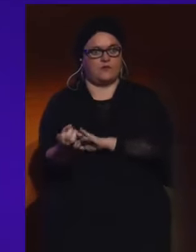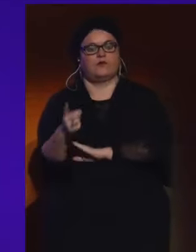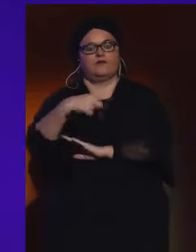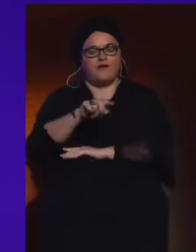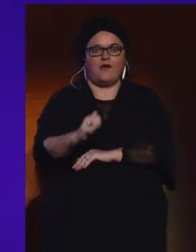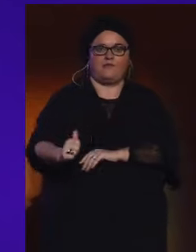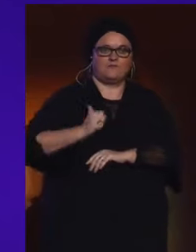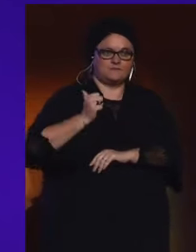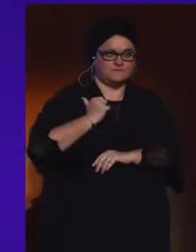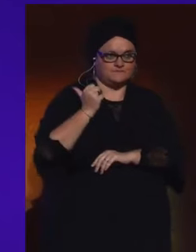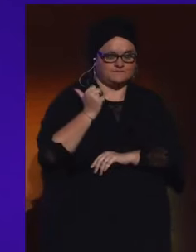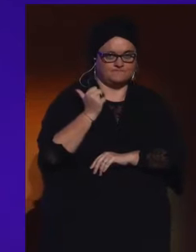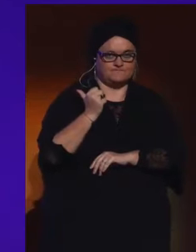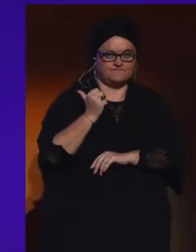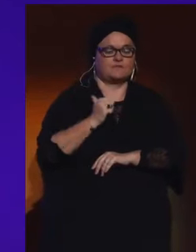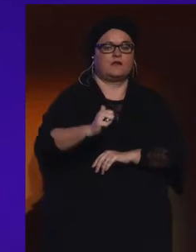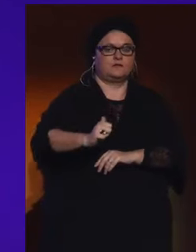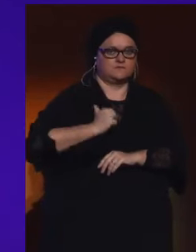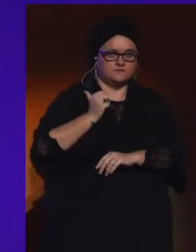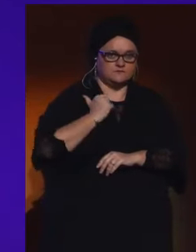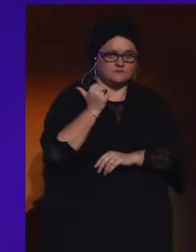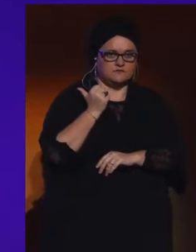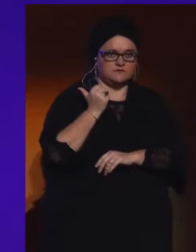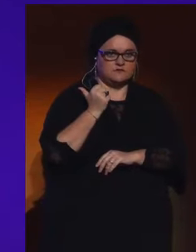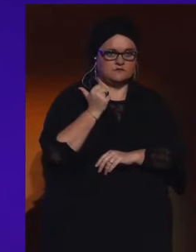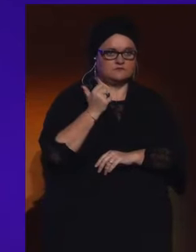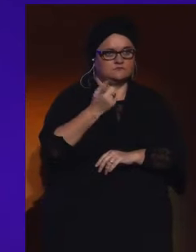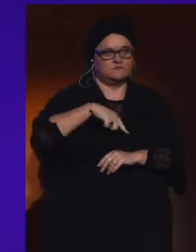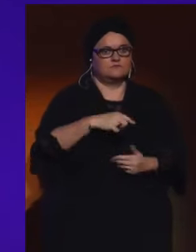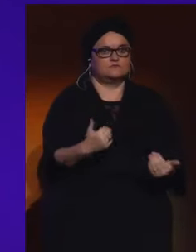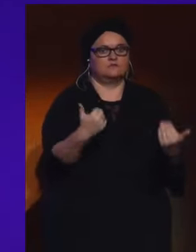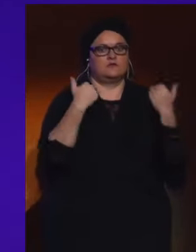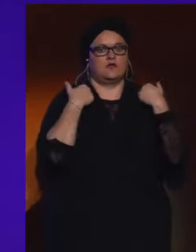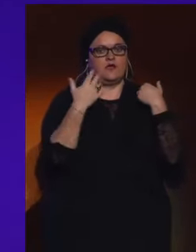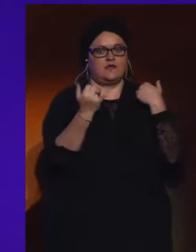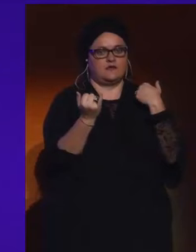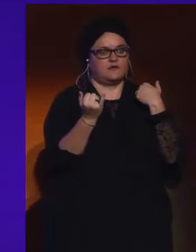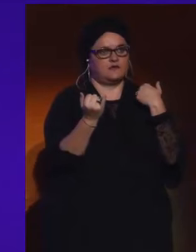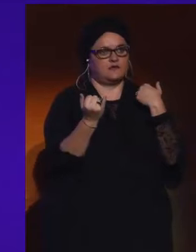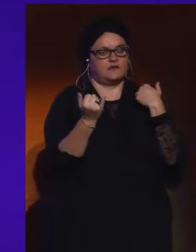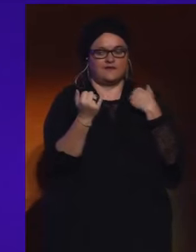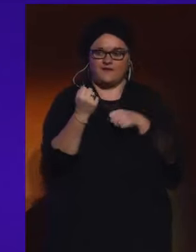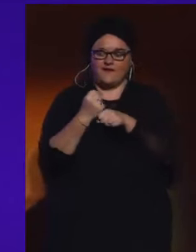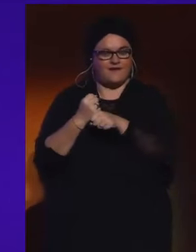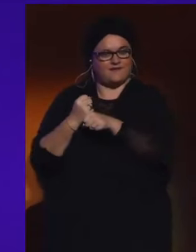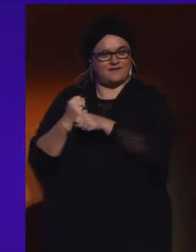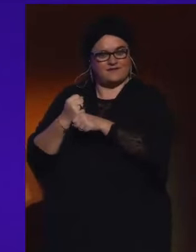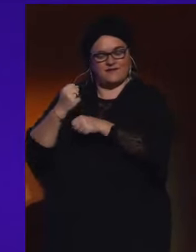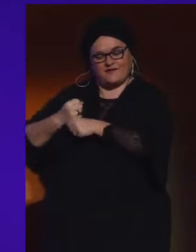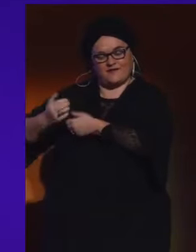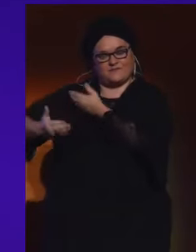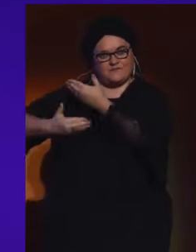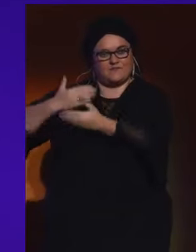baliatu ditzagun. Baliatu ditzagun. Ardura dugu hainbeste urtetako lanez sortu